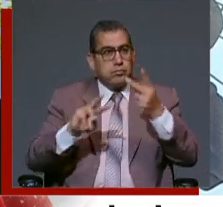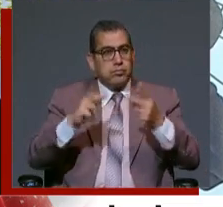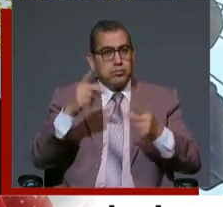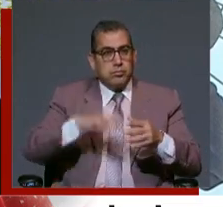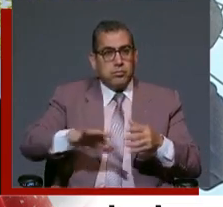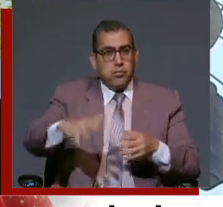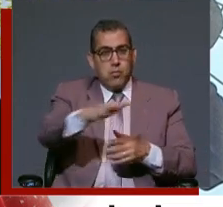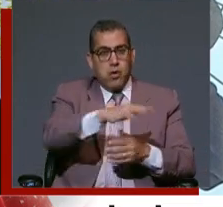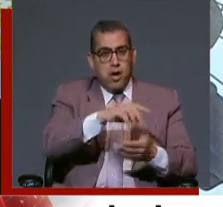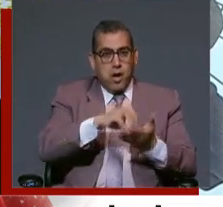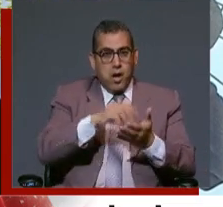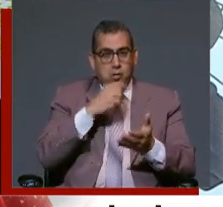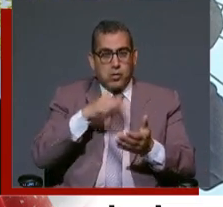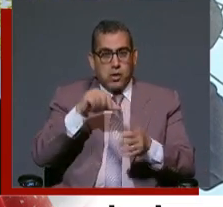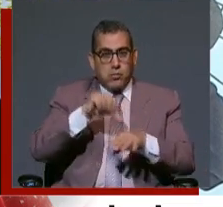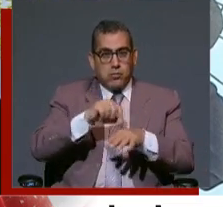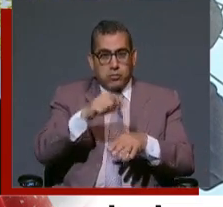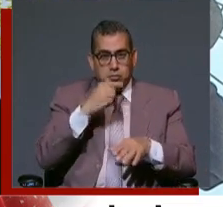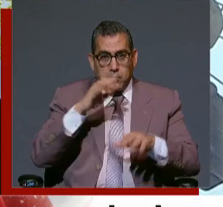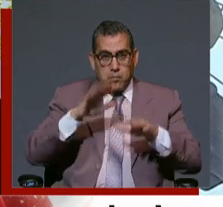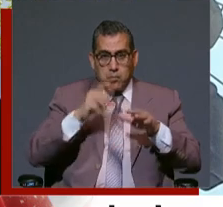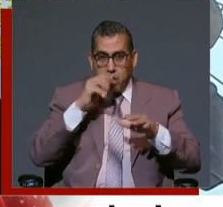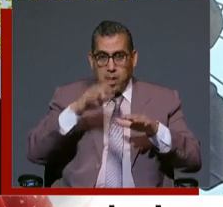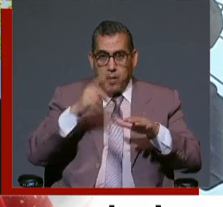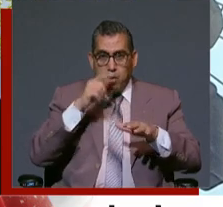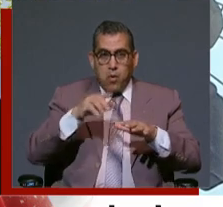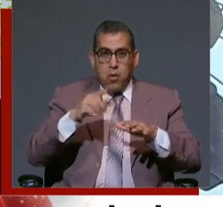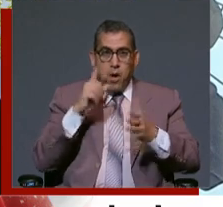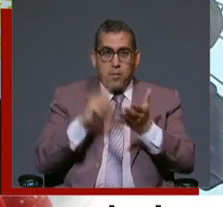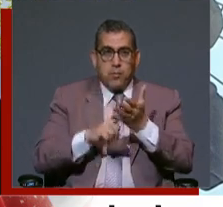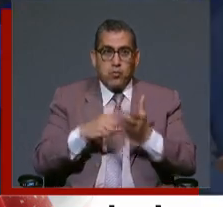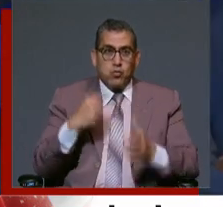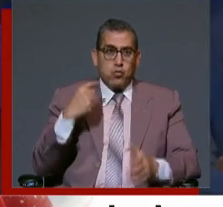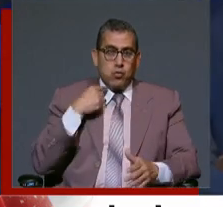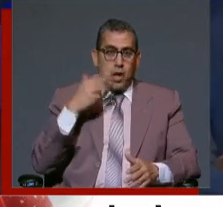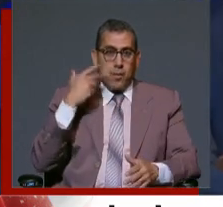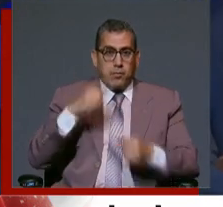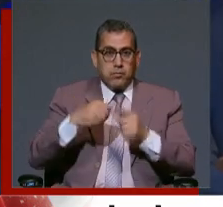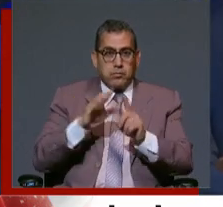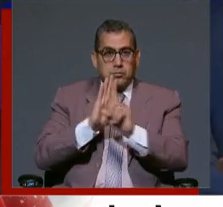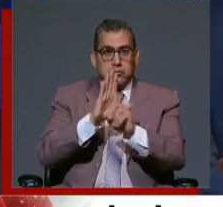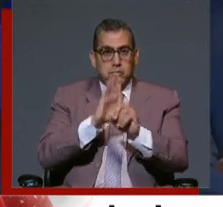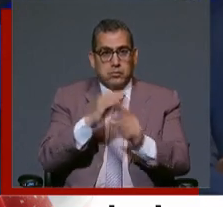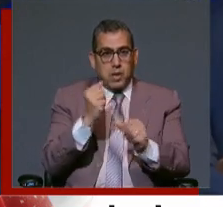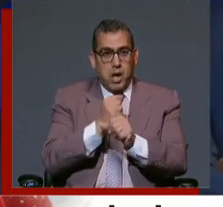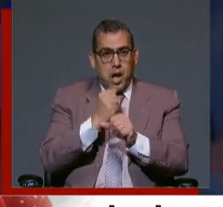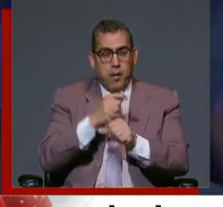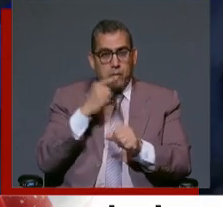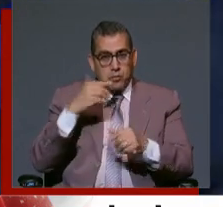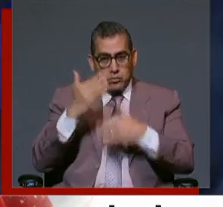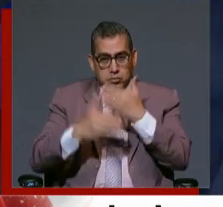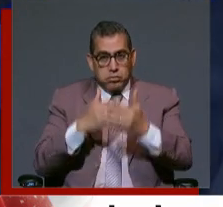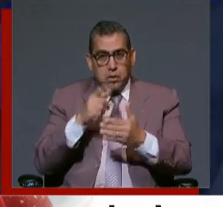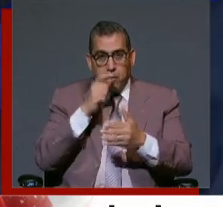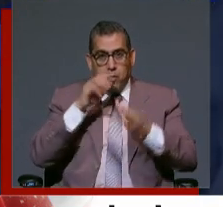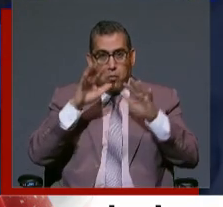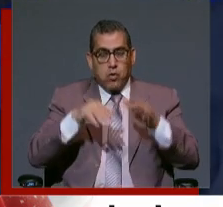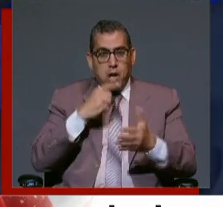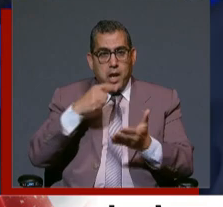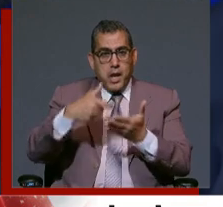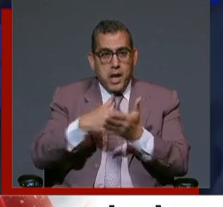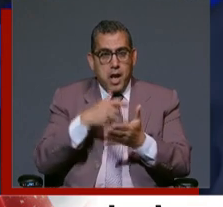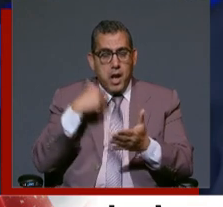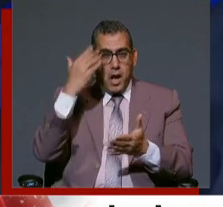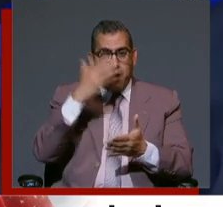بحيرة تشاد الذي كان يتم استخدامه من أجل دعم سبل عيش ملايين الأشخاص في نيجيريا والنيجر